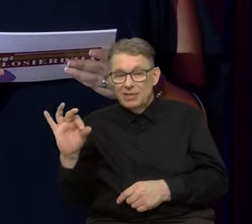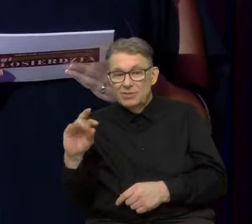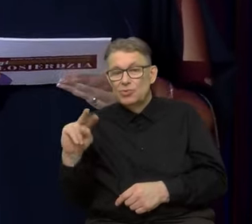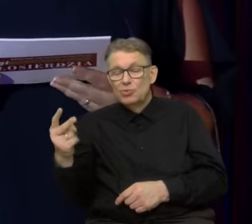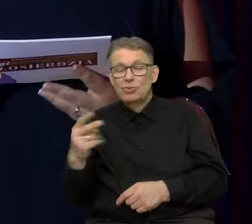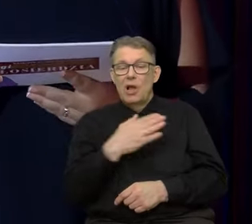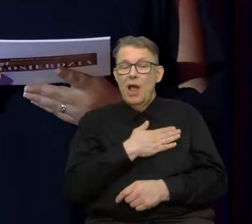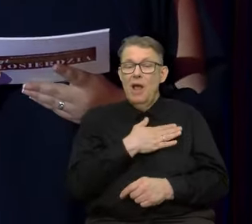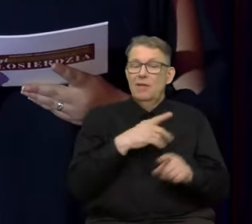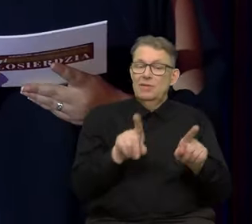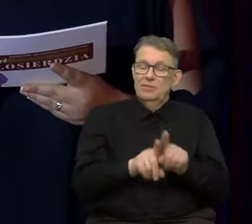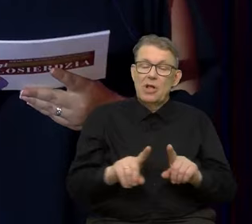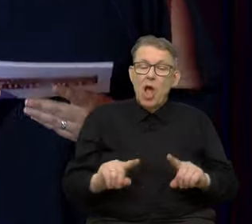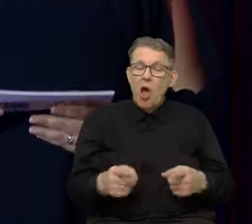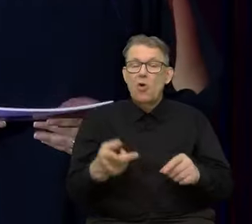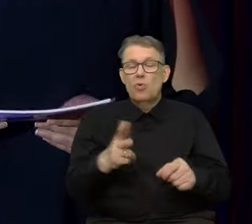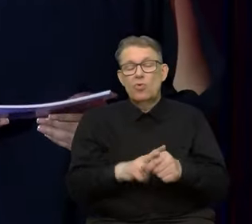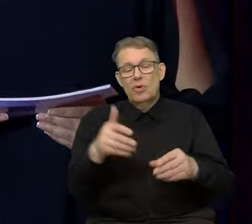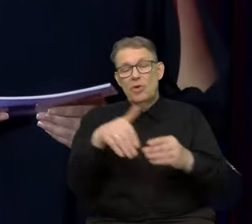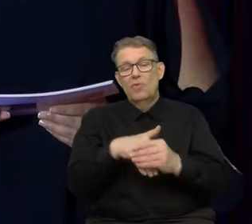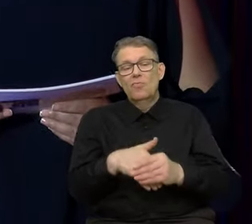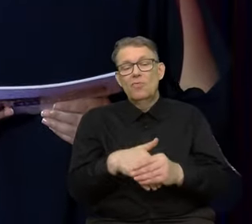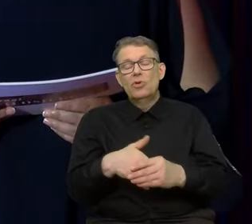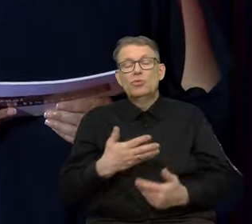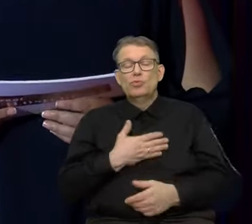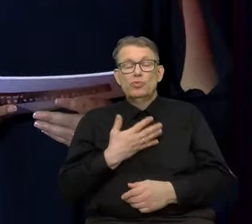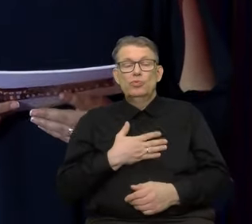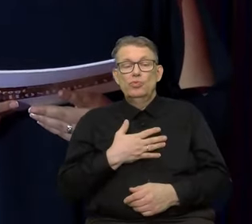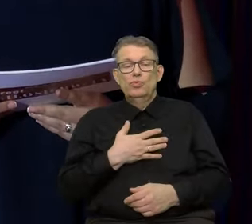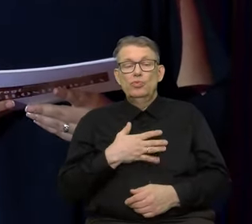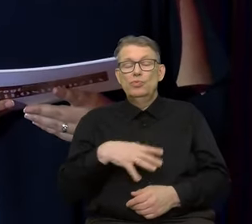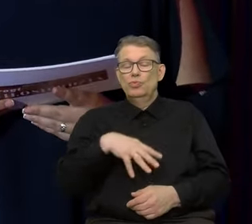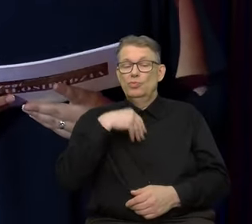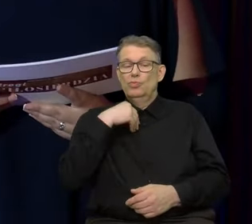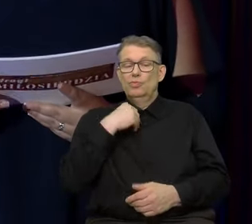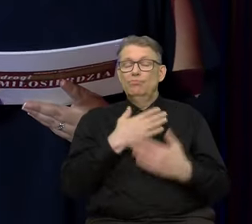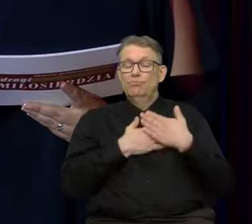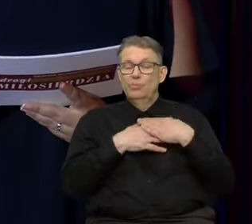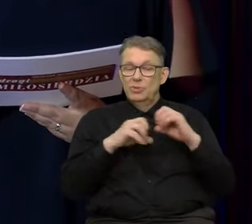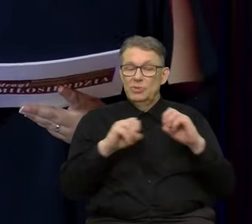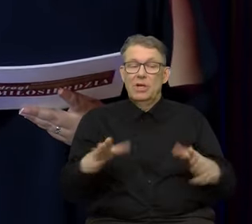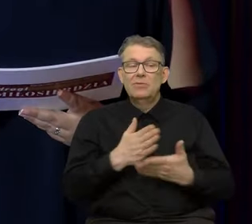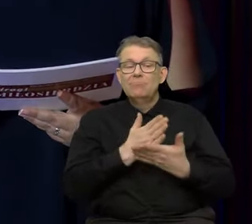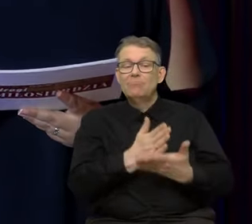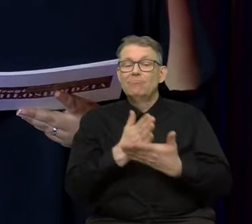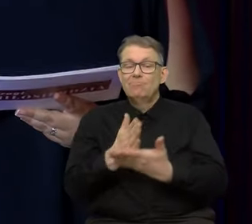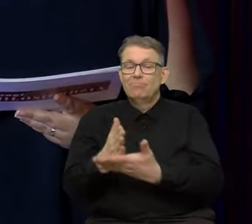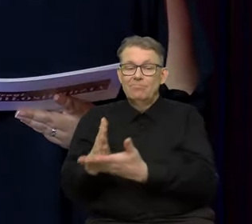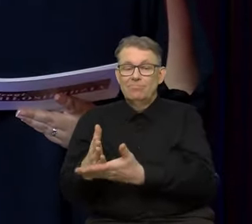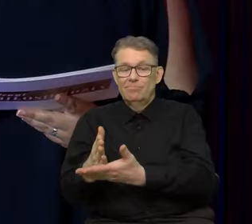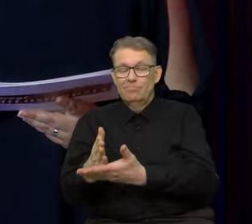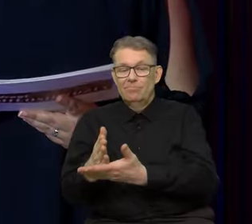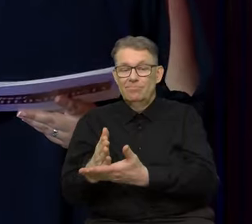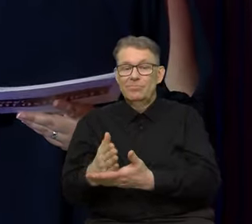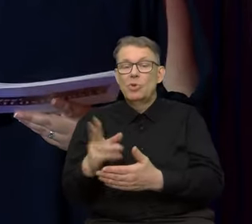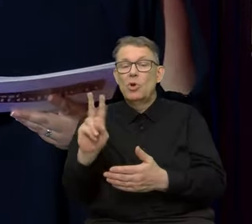charytatywnymi, które w duchu miłosierdzia wspierają potrzebujących. Harcerze szczególnie